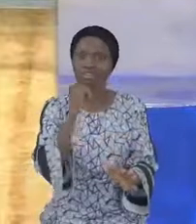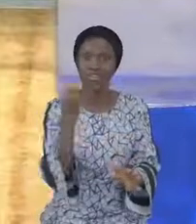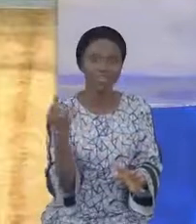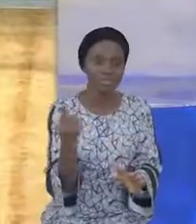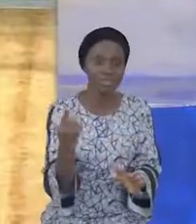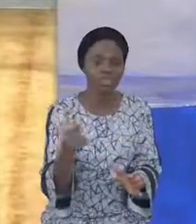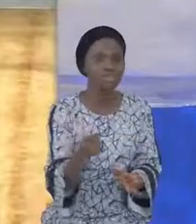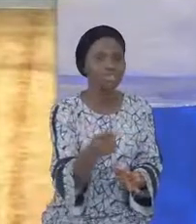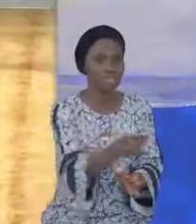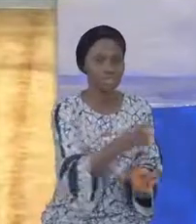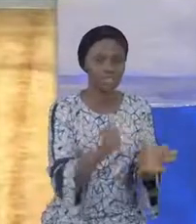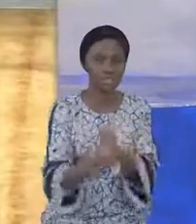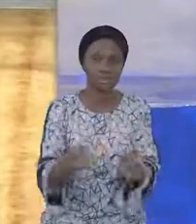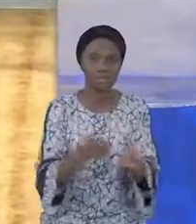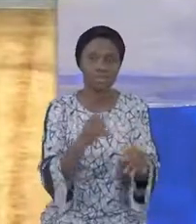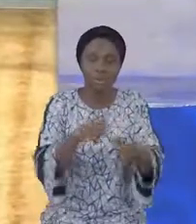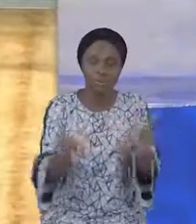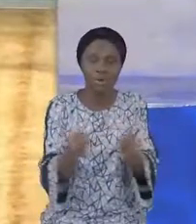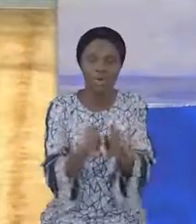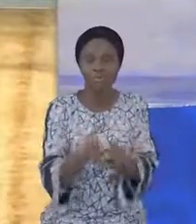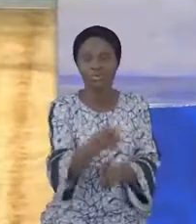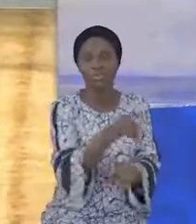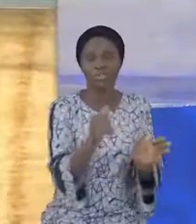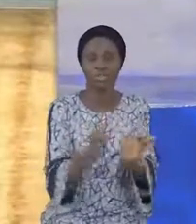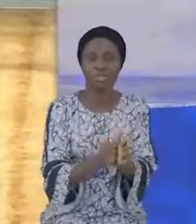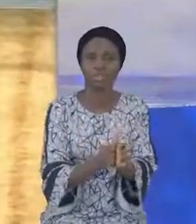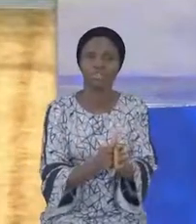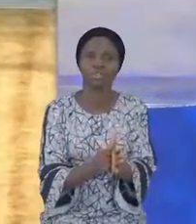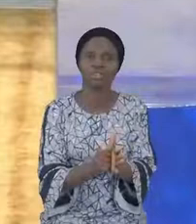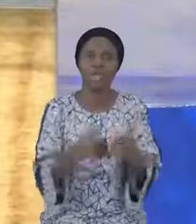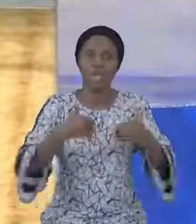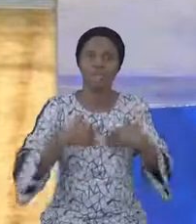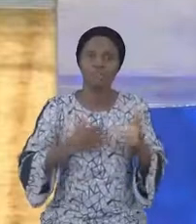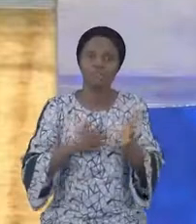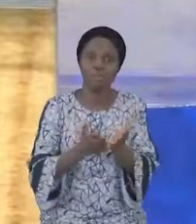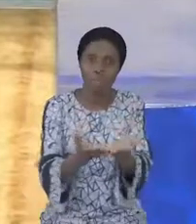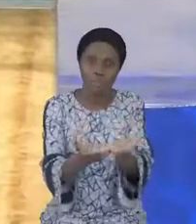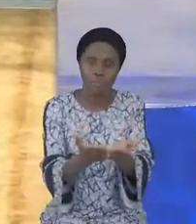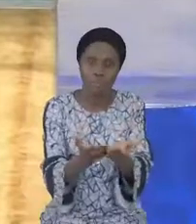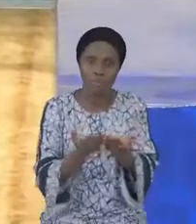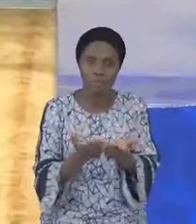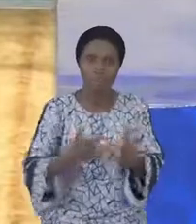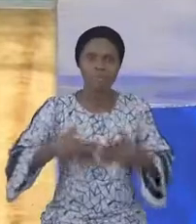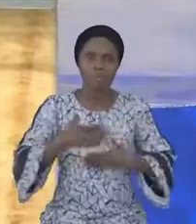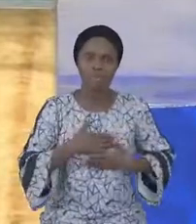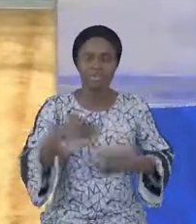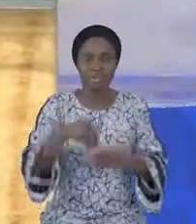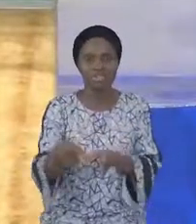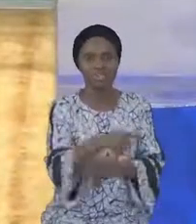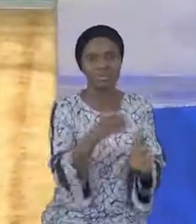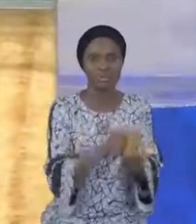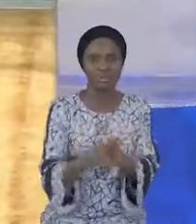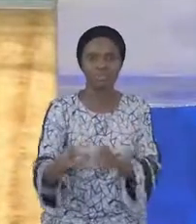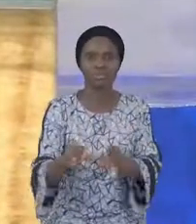font. Éphésiens, chapitre 4. Éphésiens. Au chapitre